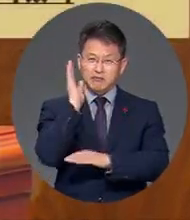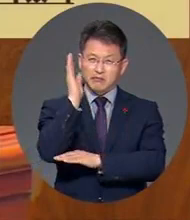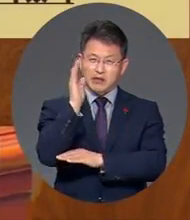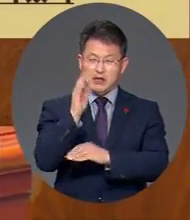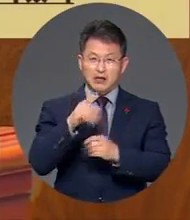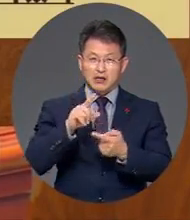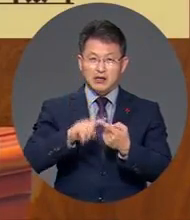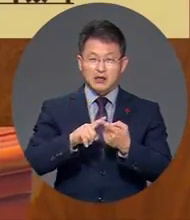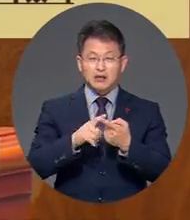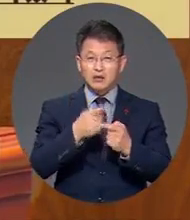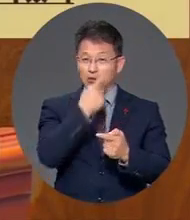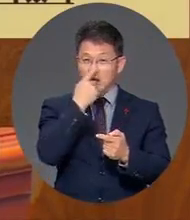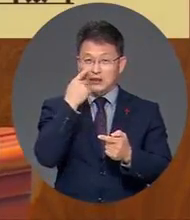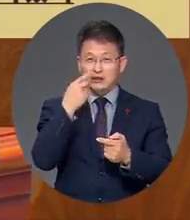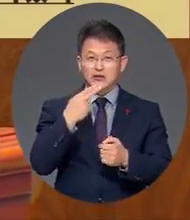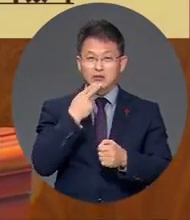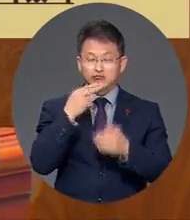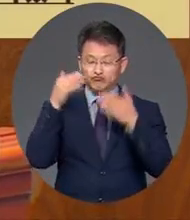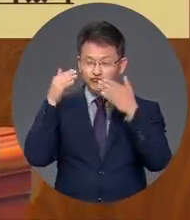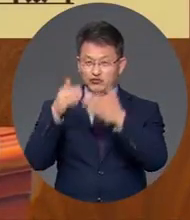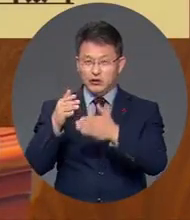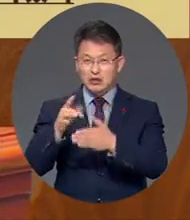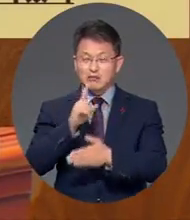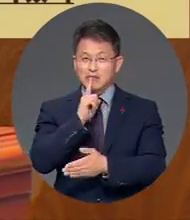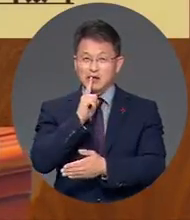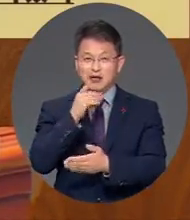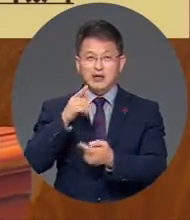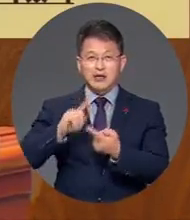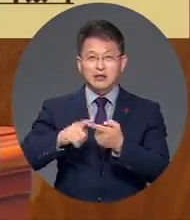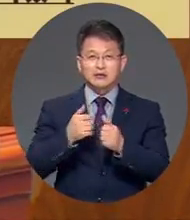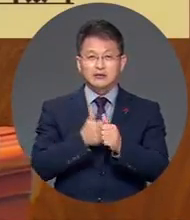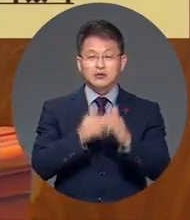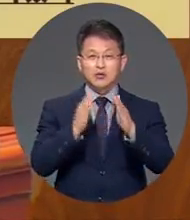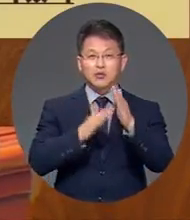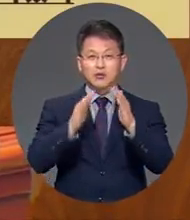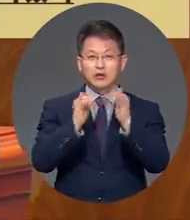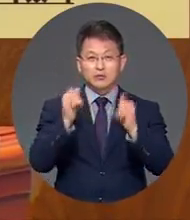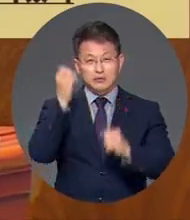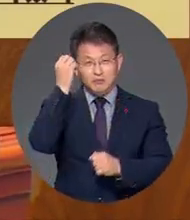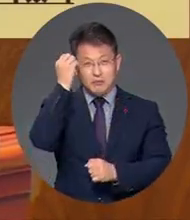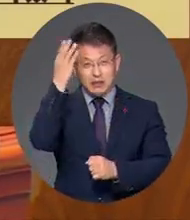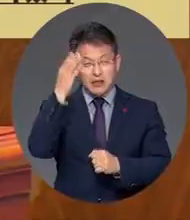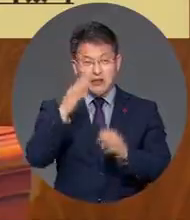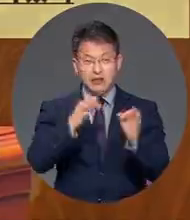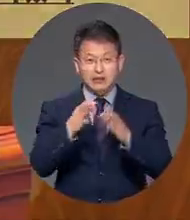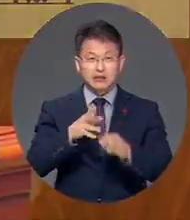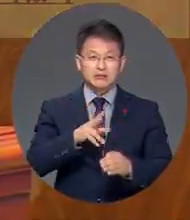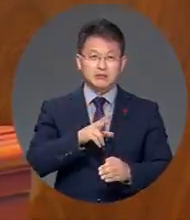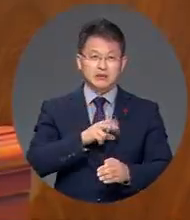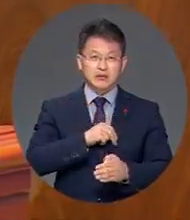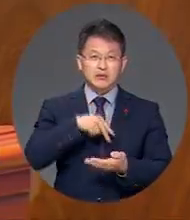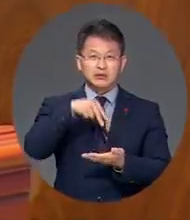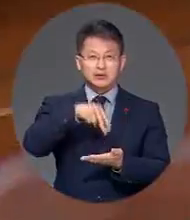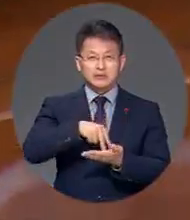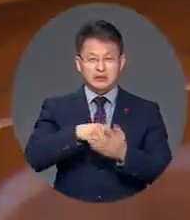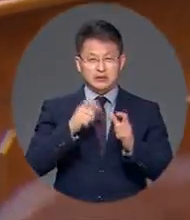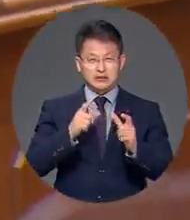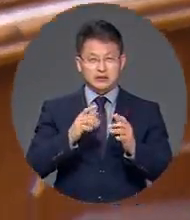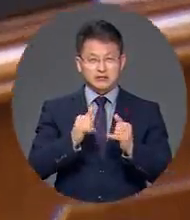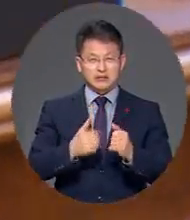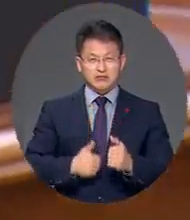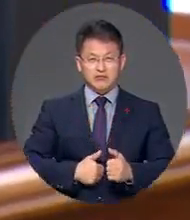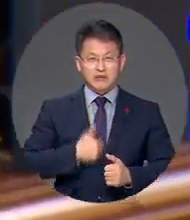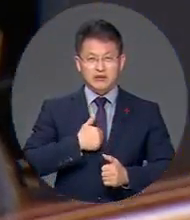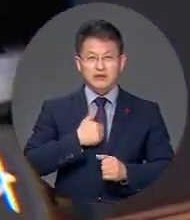사실 확인도 하지 않는 편향 바른만큼이나 공인임을 깜빡했다는 김 의원의 태도에 지역민들의